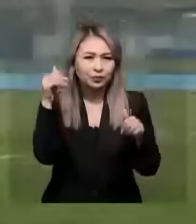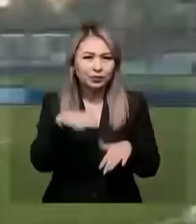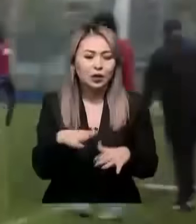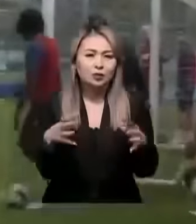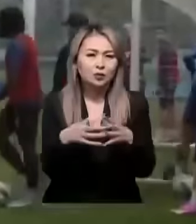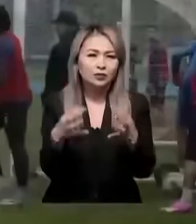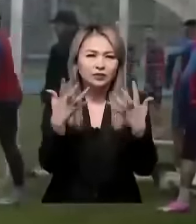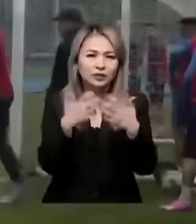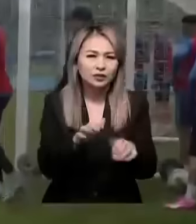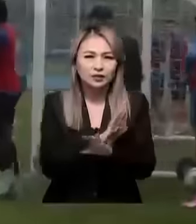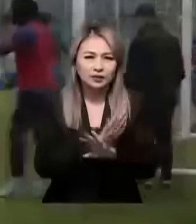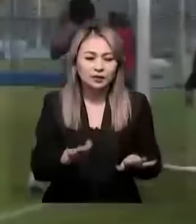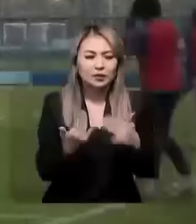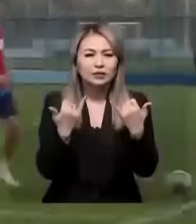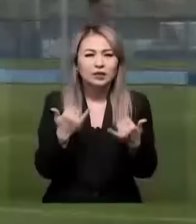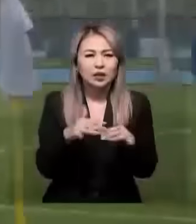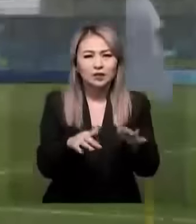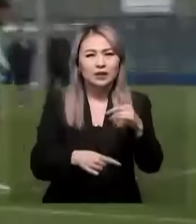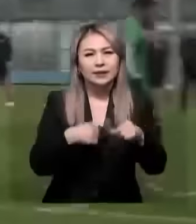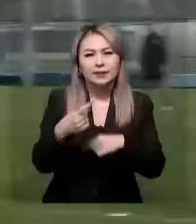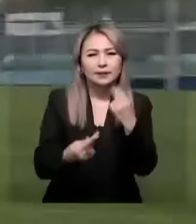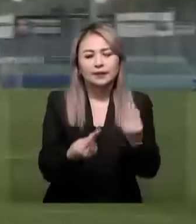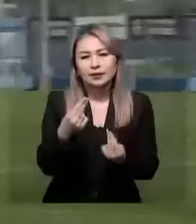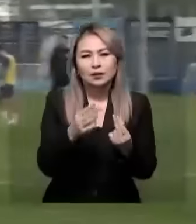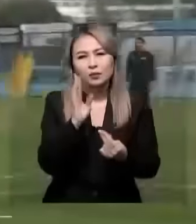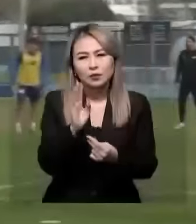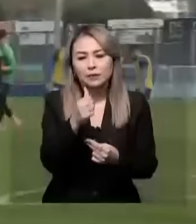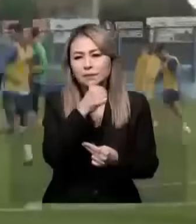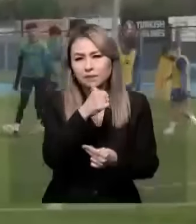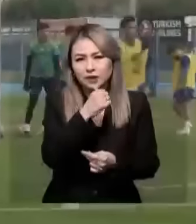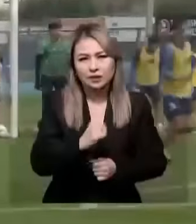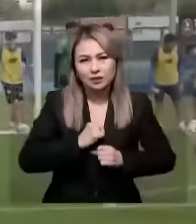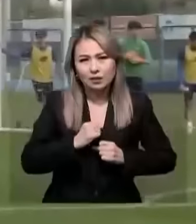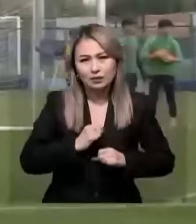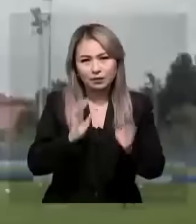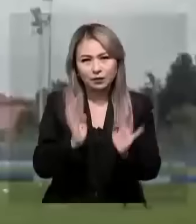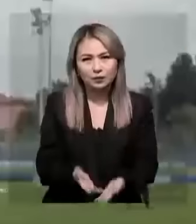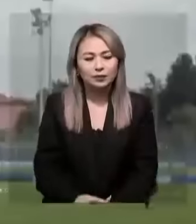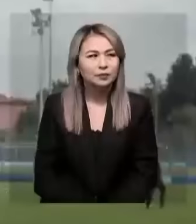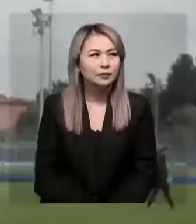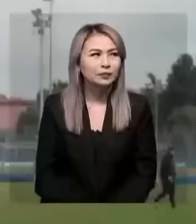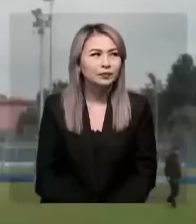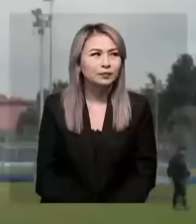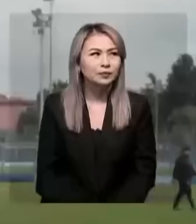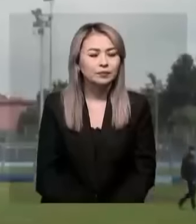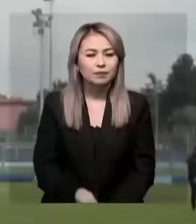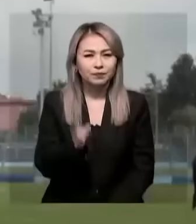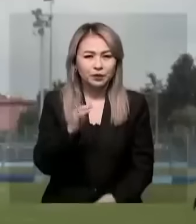допты есепке алмады. Шабуылшымыз келесі ойындарда мергендік танытамын деп отыр. Я өкінішке